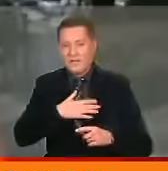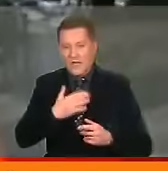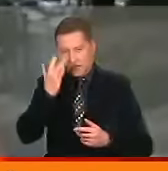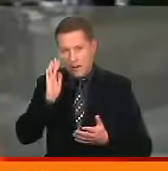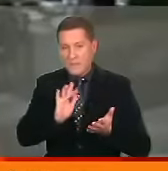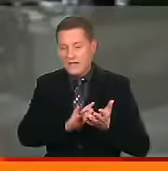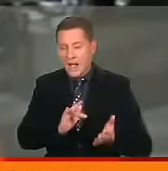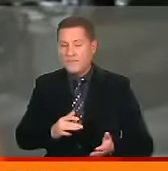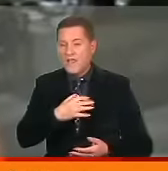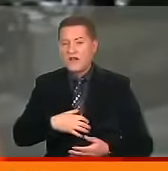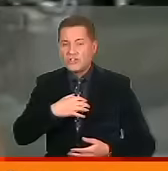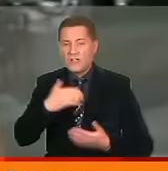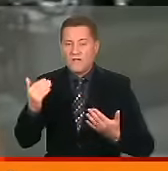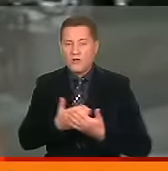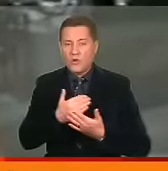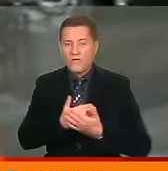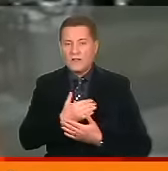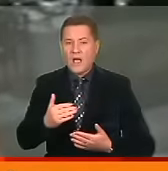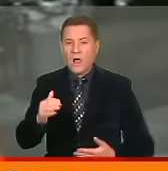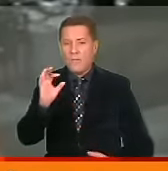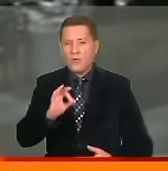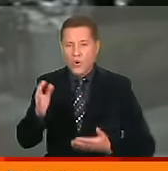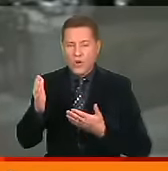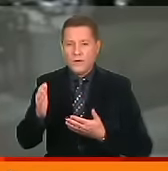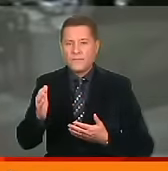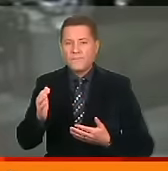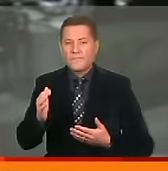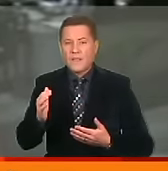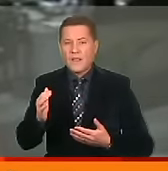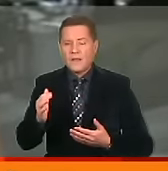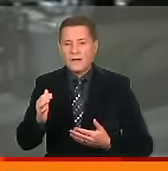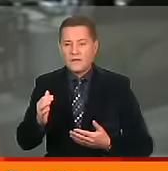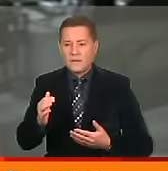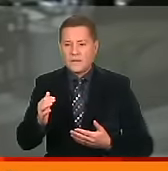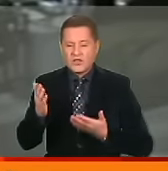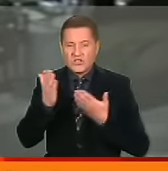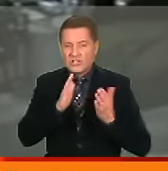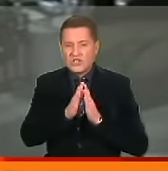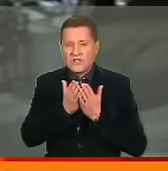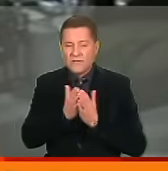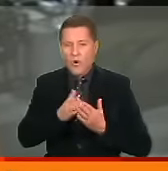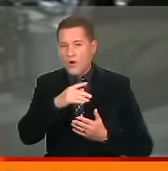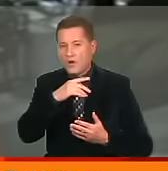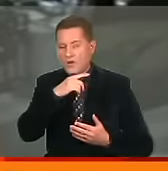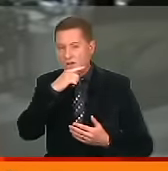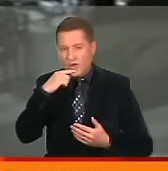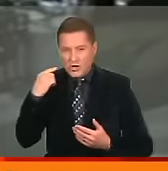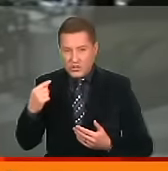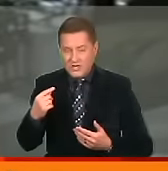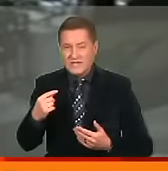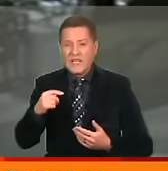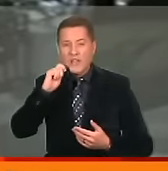Ну і ще одна важлива новина про читво з Росії на українських полицях. Урядовці схвалили законопроект, який